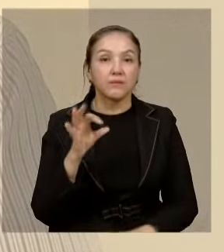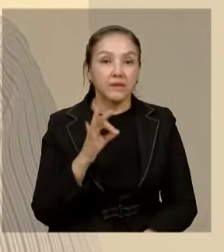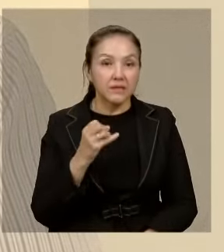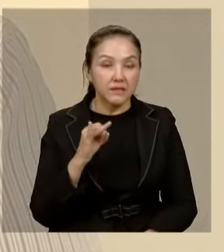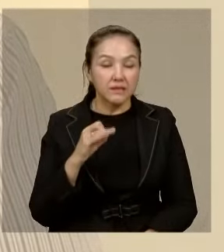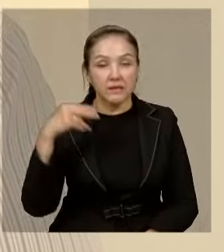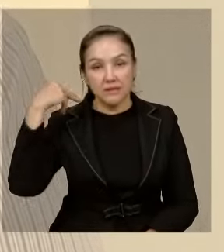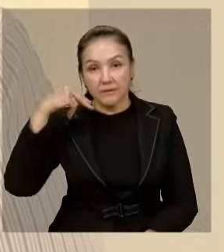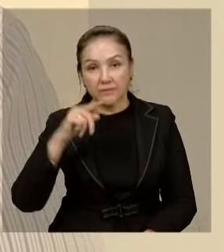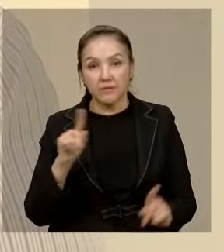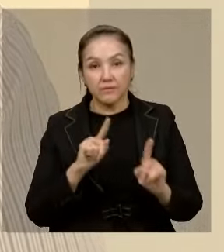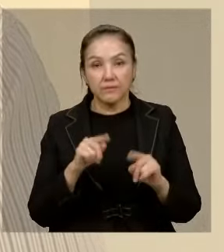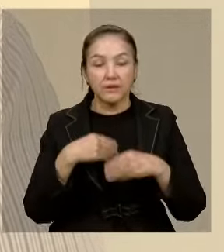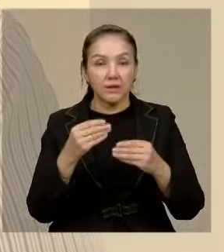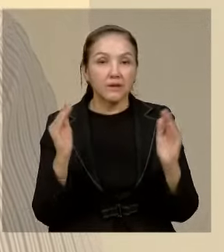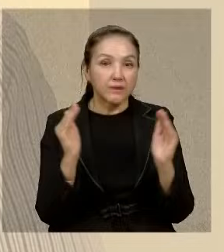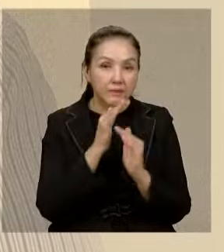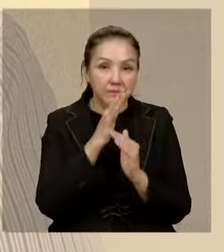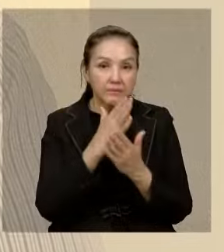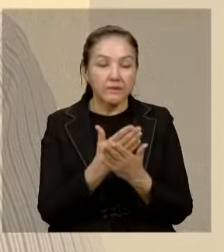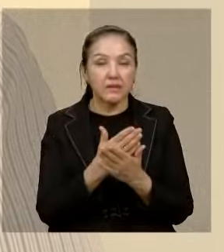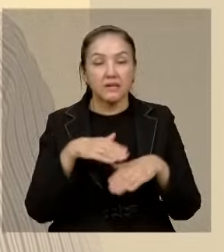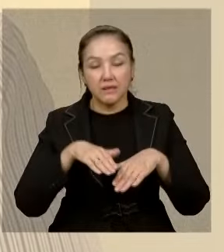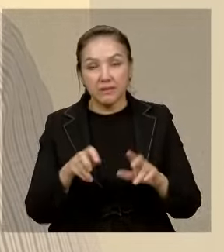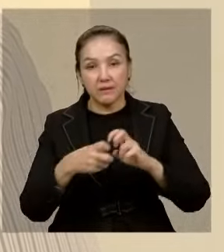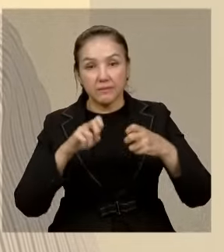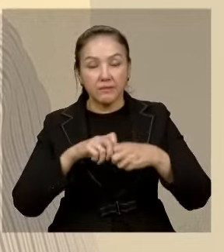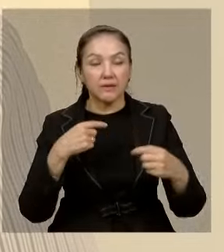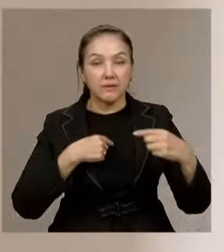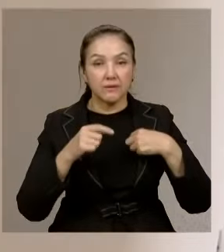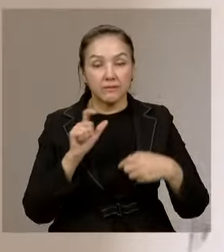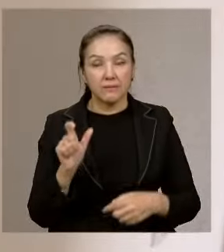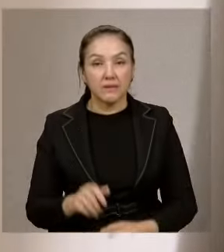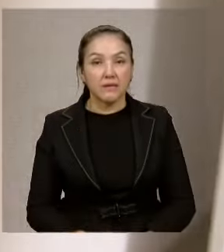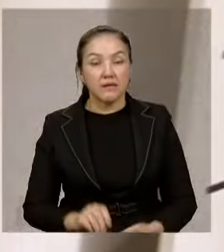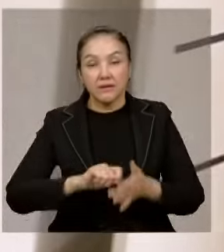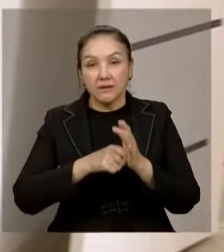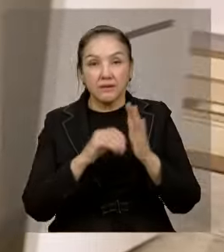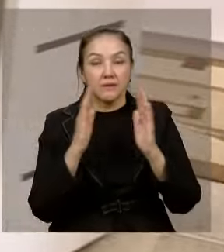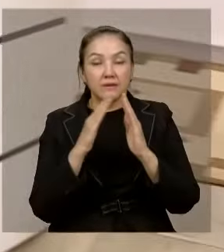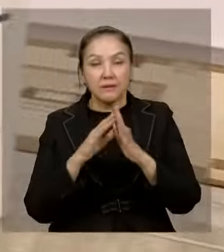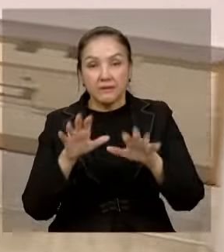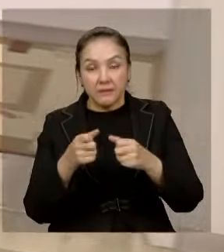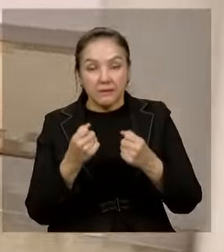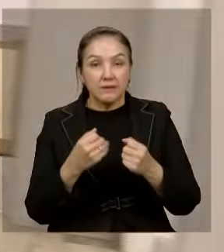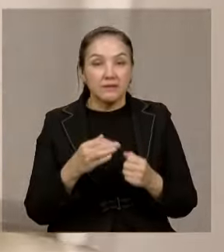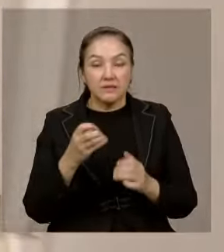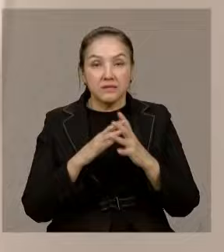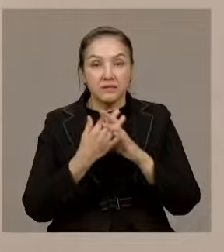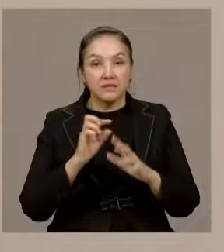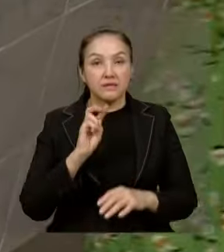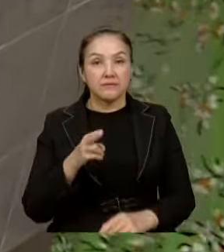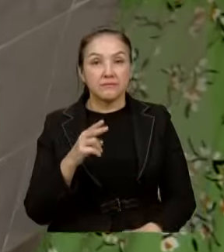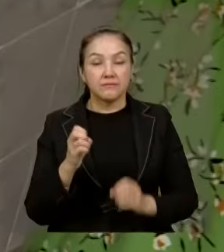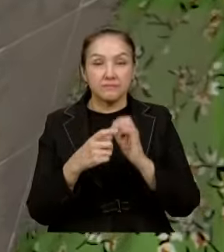нашему президенту за то что поручил кратчайшие сроки решить проблемы пострадавших ключи от домов получили жители села жарык одна